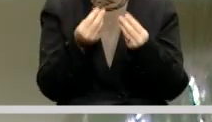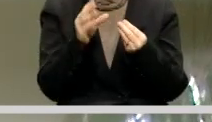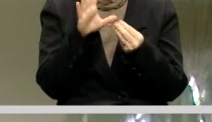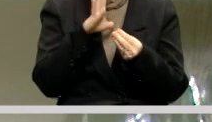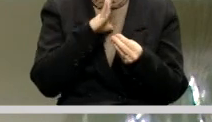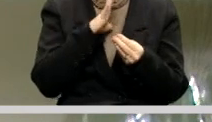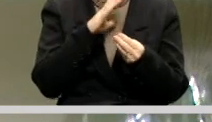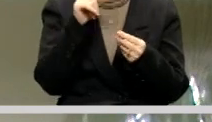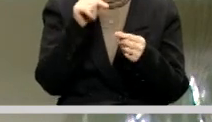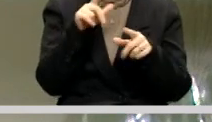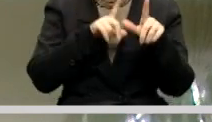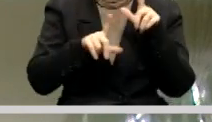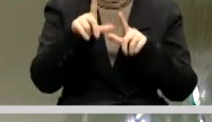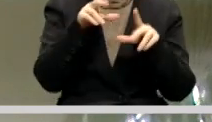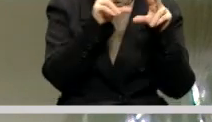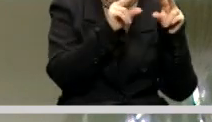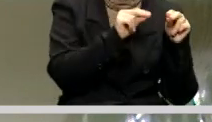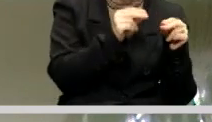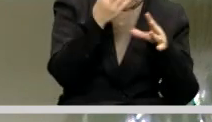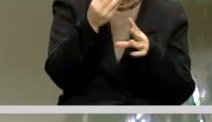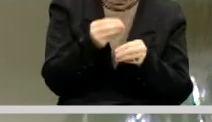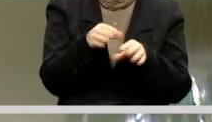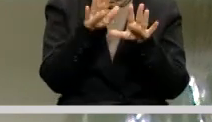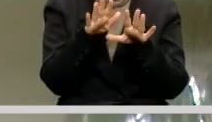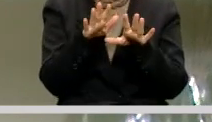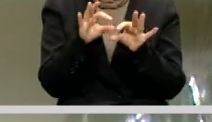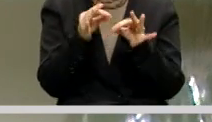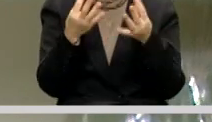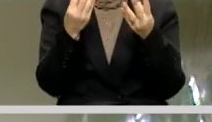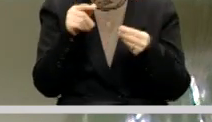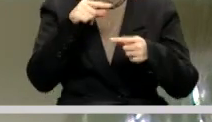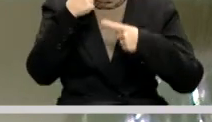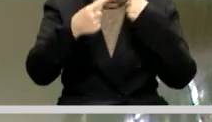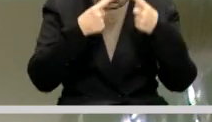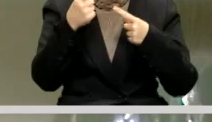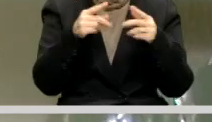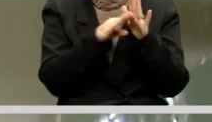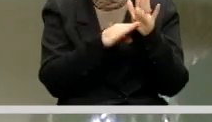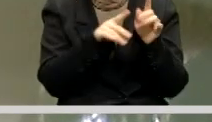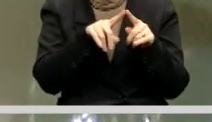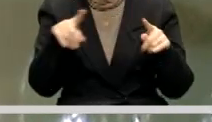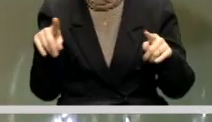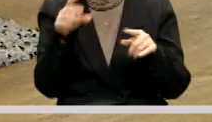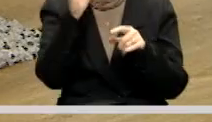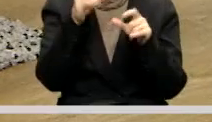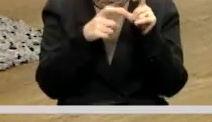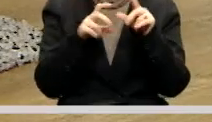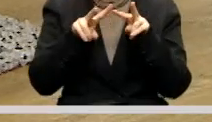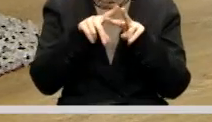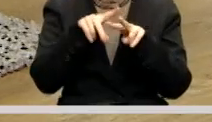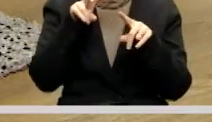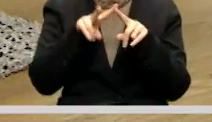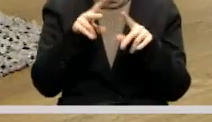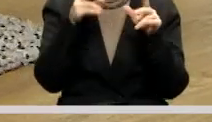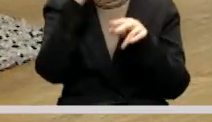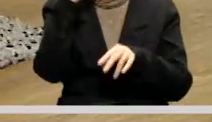ihtiyaç karşılanmadığında neler oluyor? İşte bunların hepsini konuşacağız bugün yayınımız boyunca inşallah. Osman Bey bizimle, hoş geldiniz. Hoş bulduk.